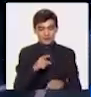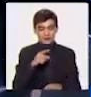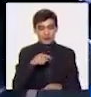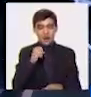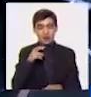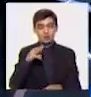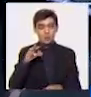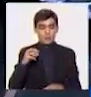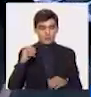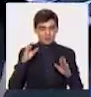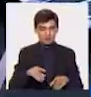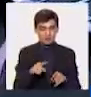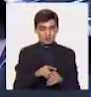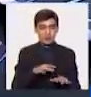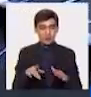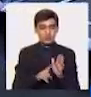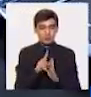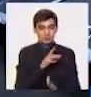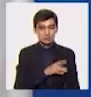лауазымды шенісіне қарсы іс қозғап отыр.